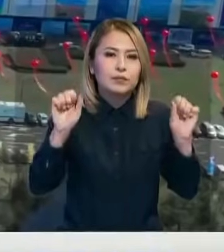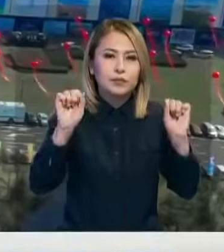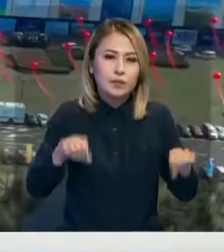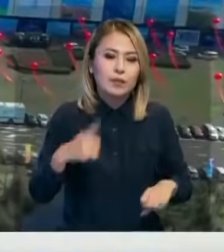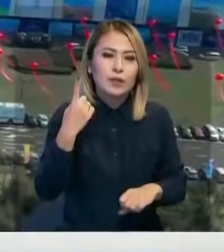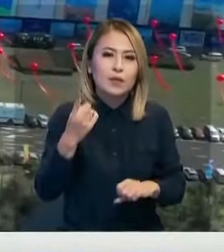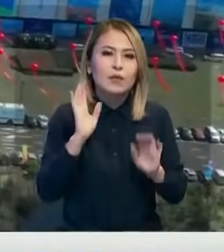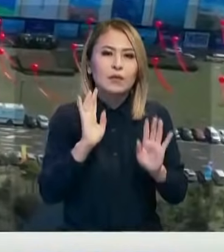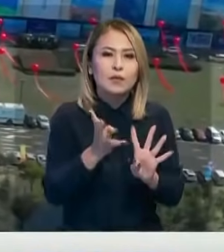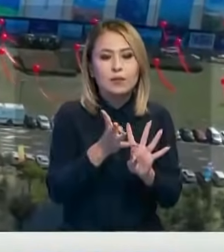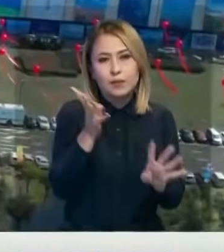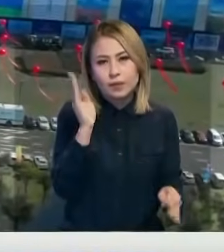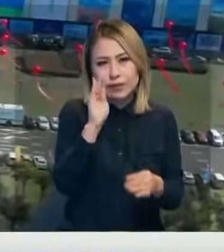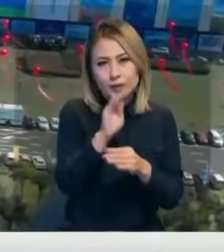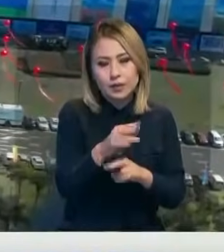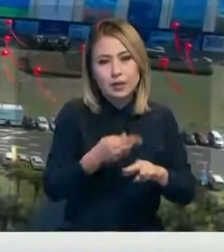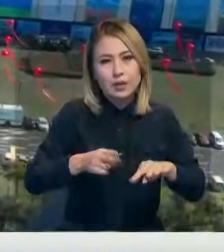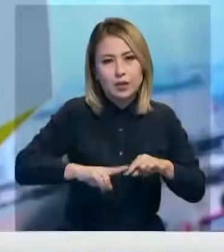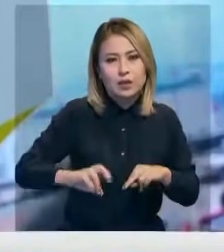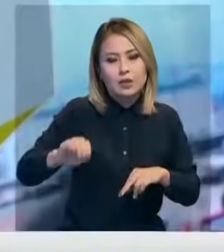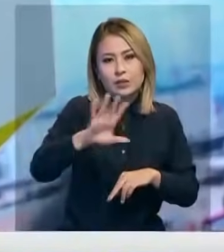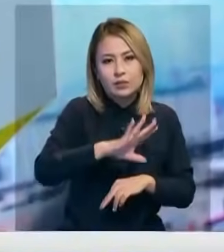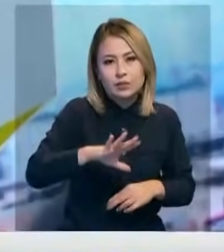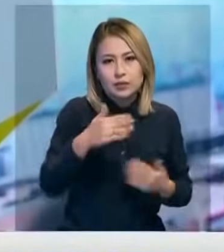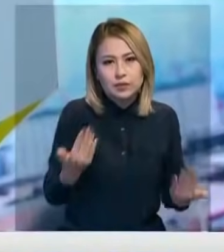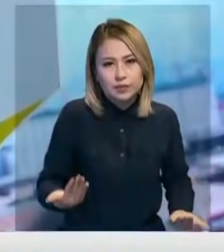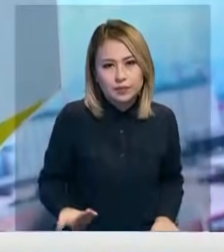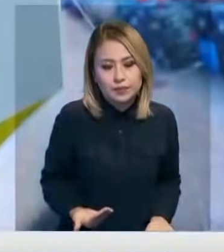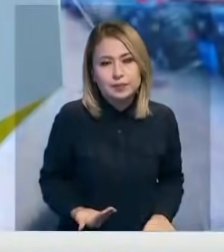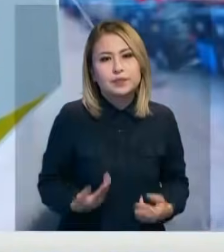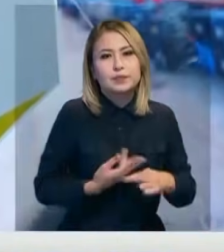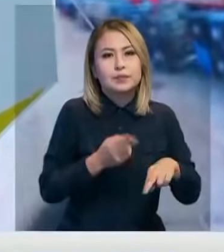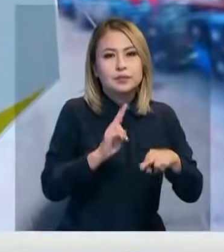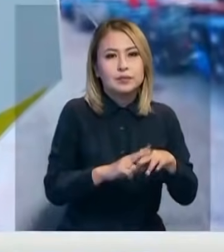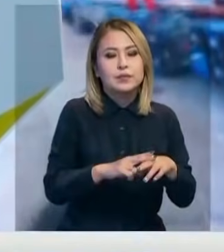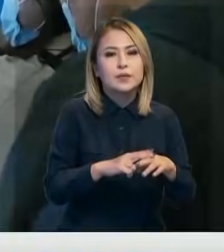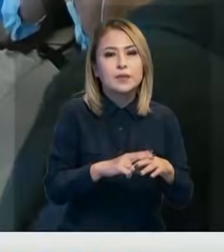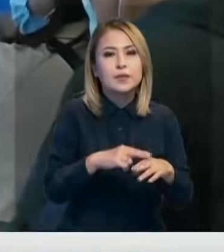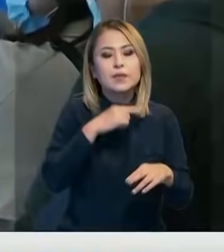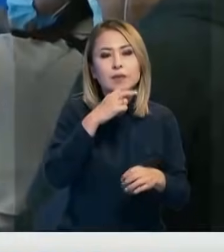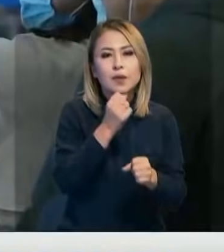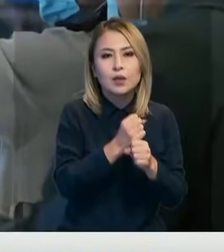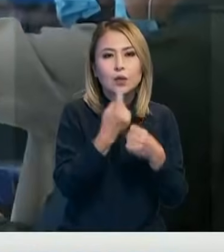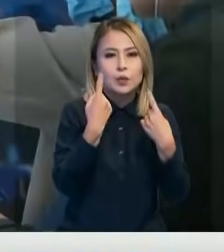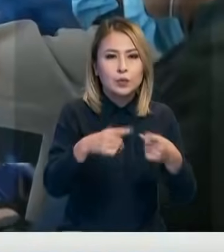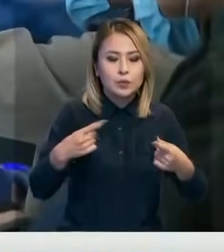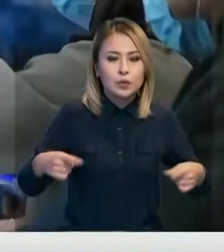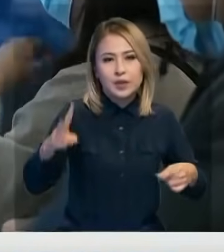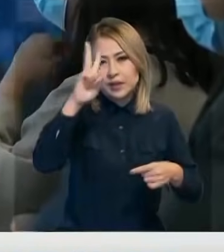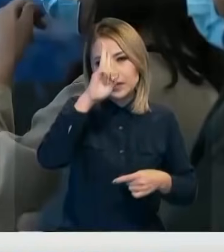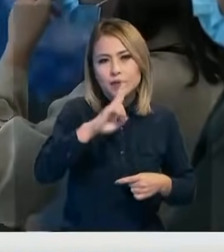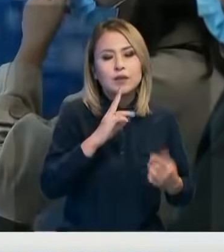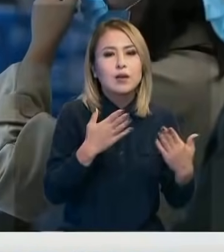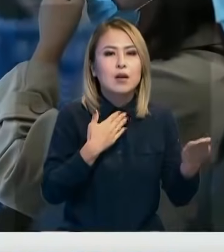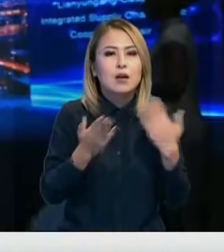тек бірінші кезеңін іске асыру үшін жергілікті тұрғындар арасынан 100-ге жуық маман тарту көзделіп отыр. Өзге жағынан бұл екі айлақ